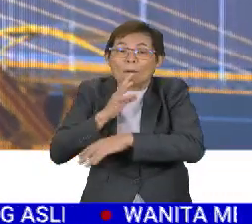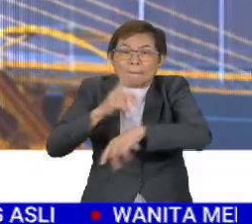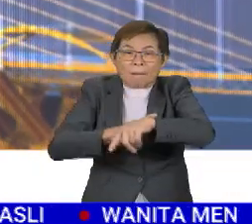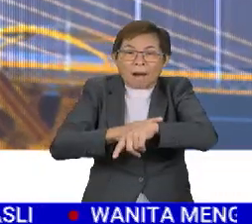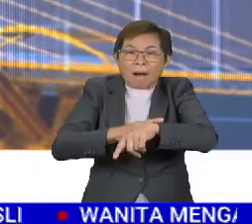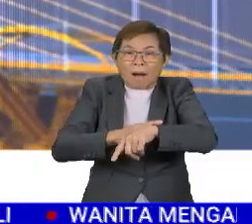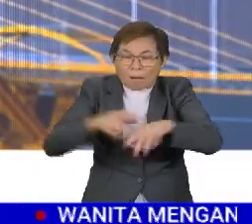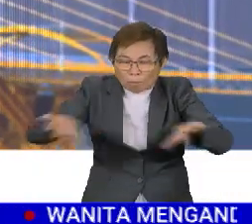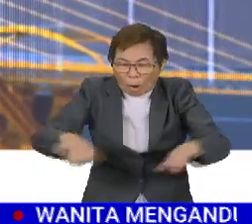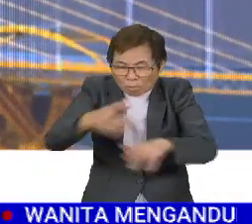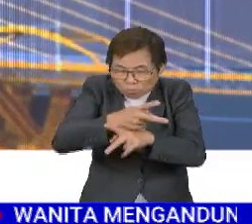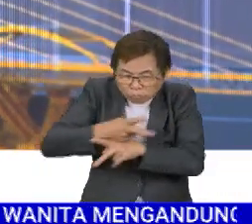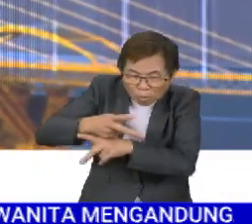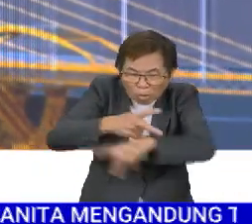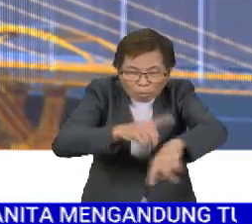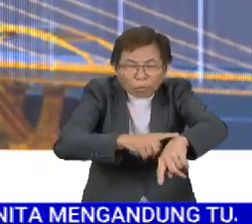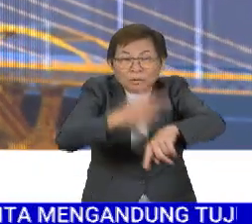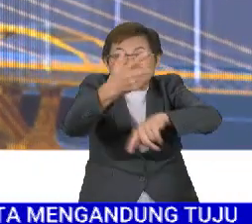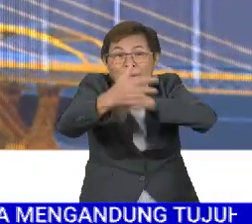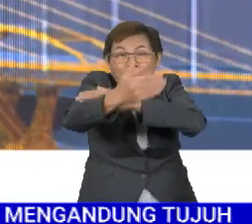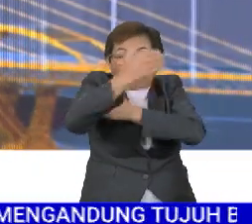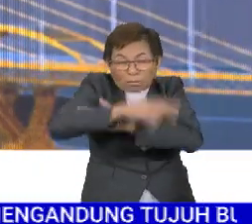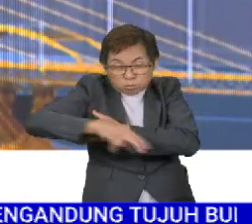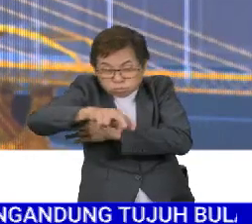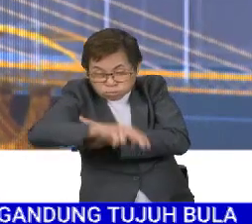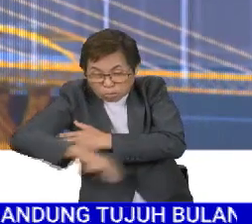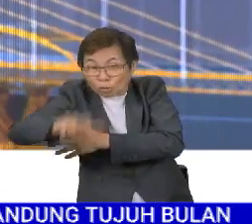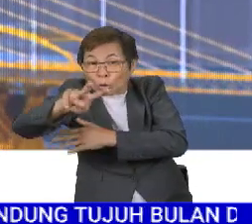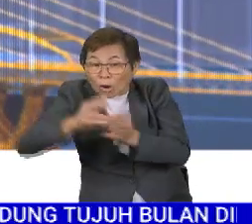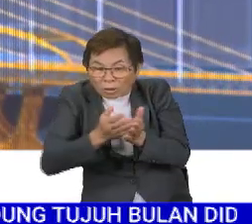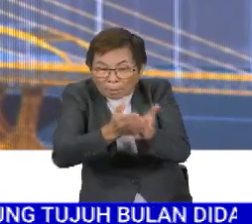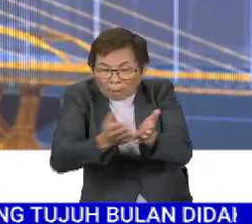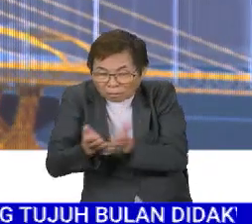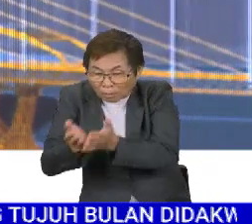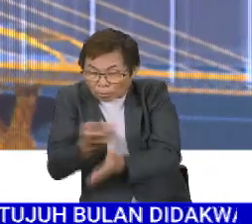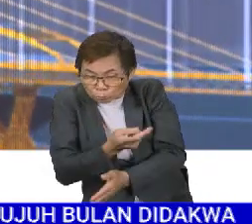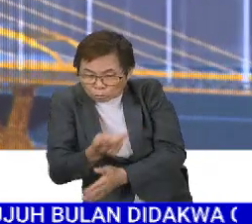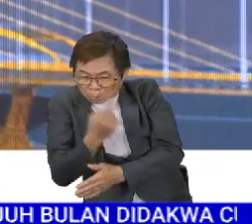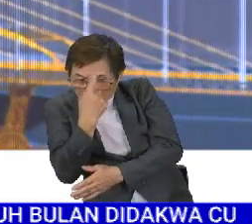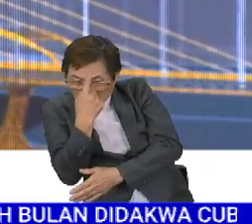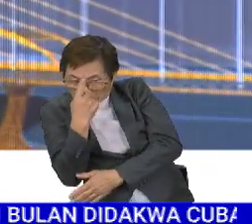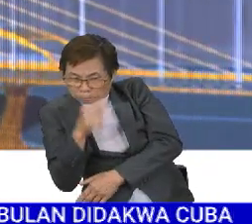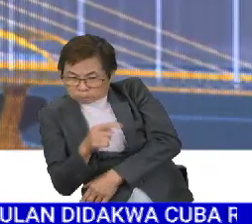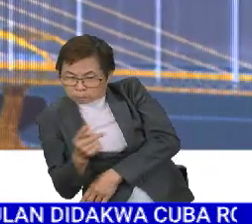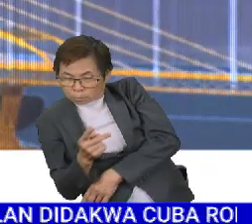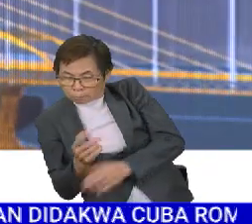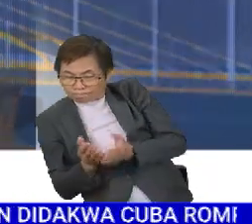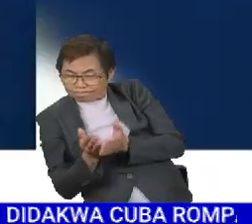melakukan rondaan sekitar pukul 3 pagi mendapati dua kapal berkenaan dalam keadaan mencurigakan